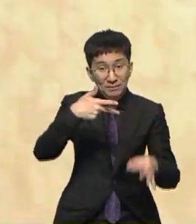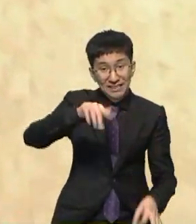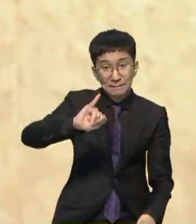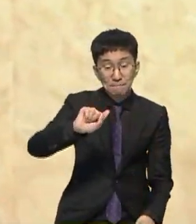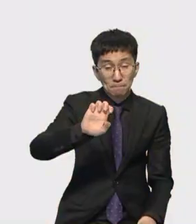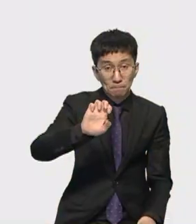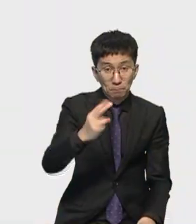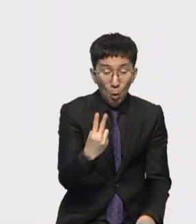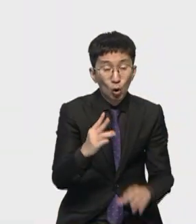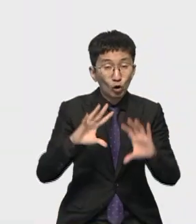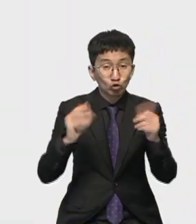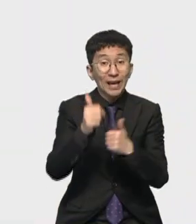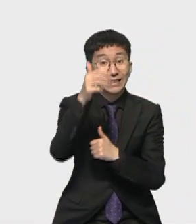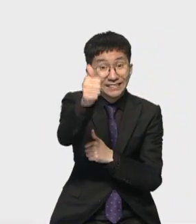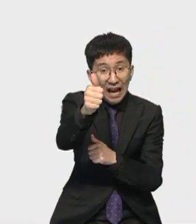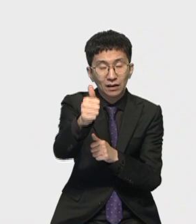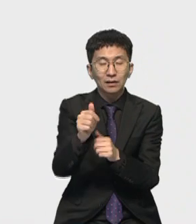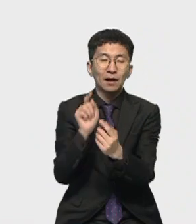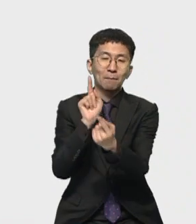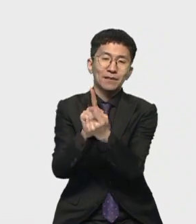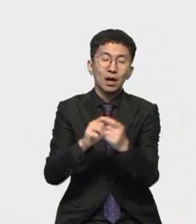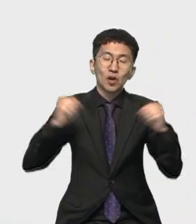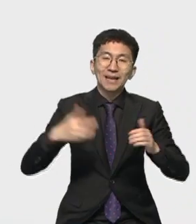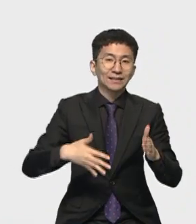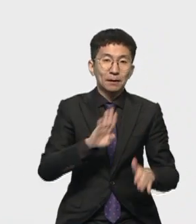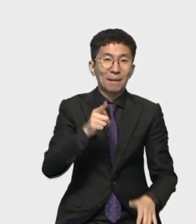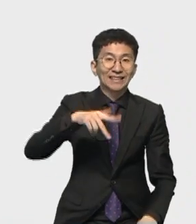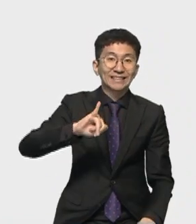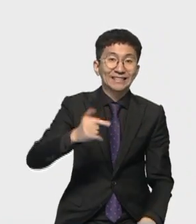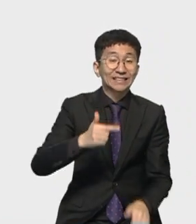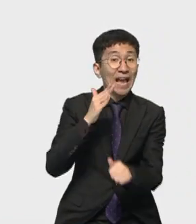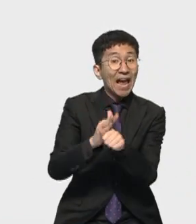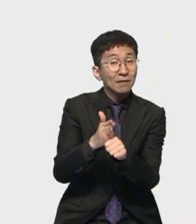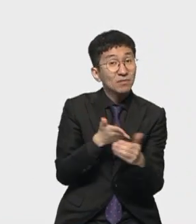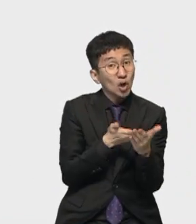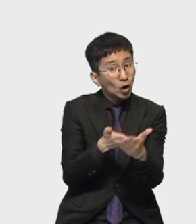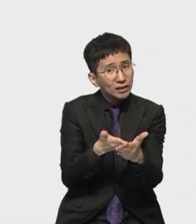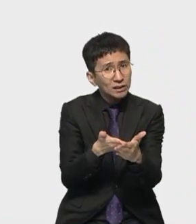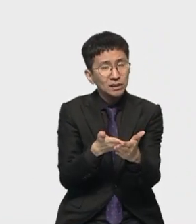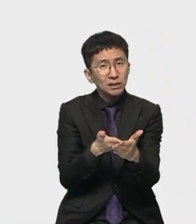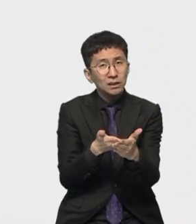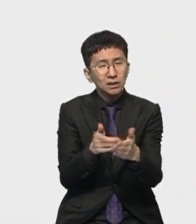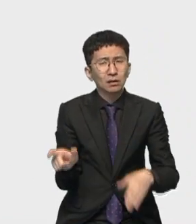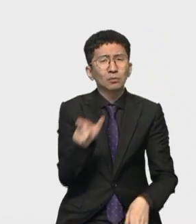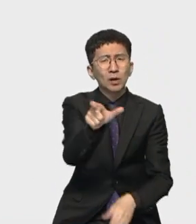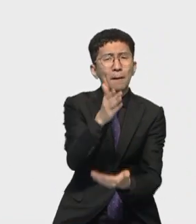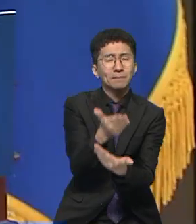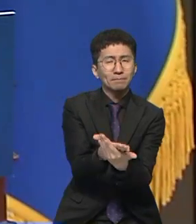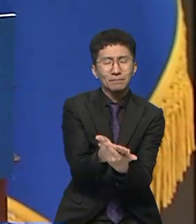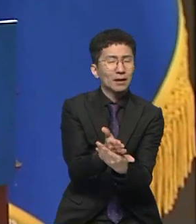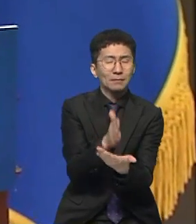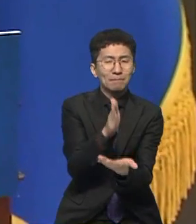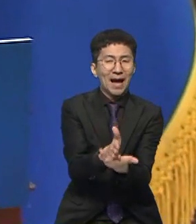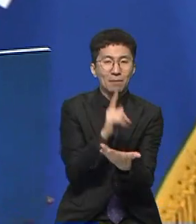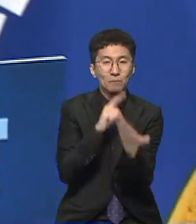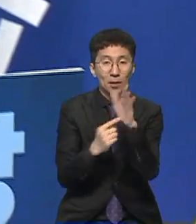국회의장을 찾아가 여야 간 협의가 안 된 만큼 박진 외교장관 해임 건의안을 상정하지 말아달라고